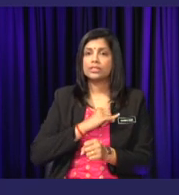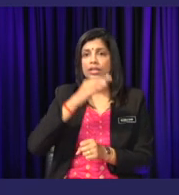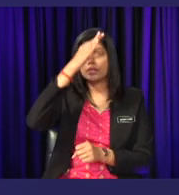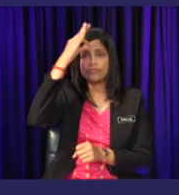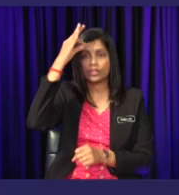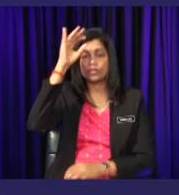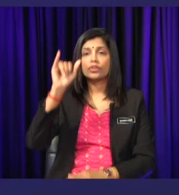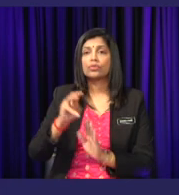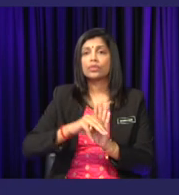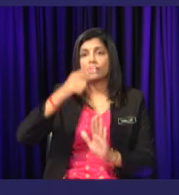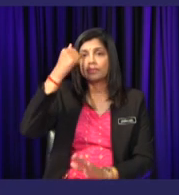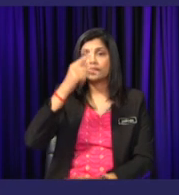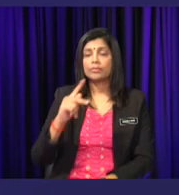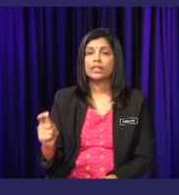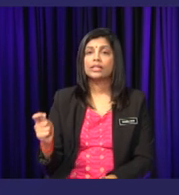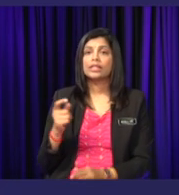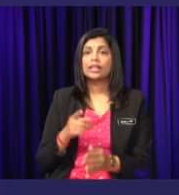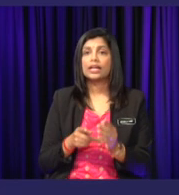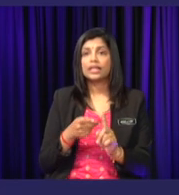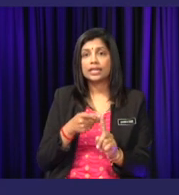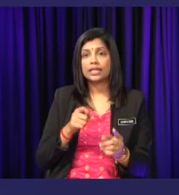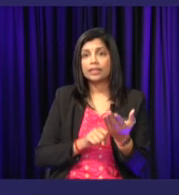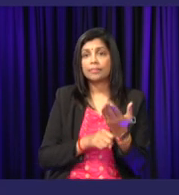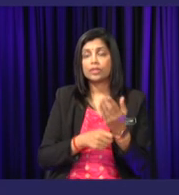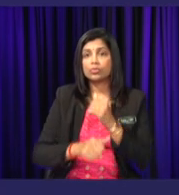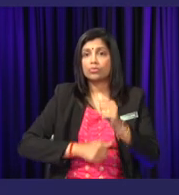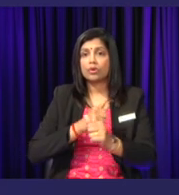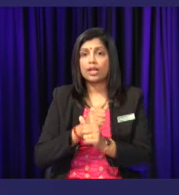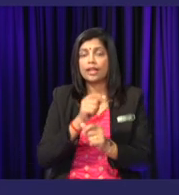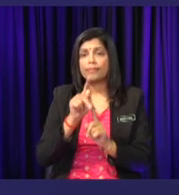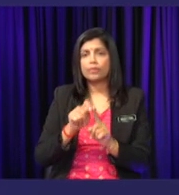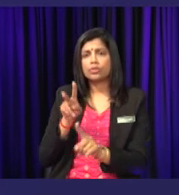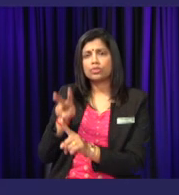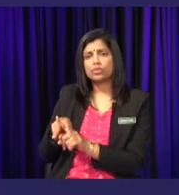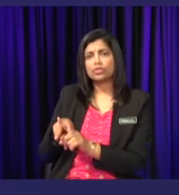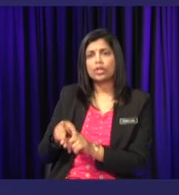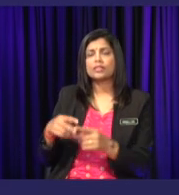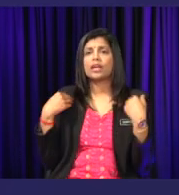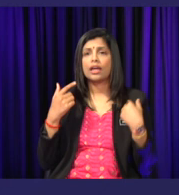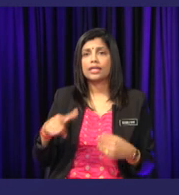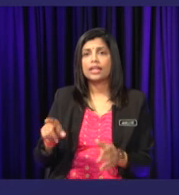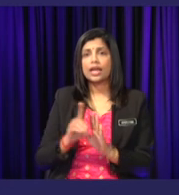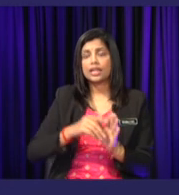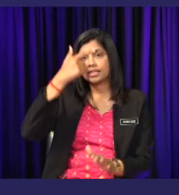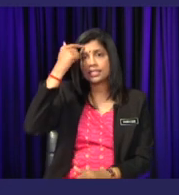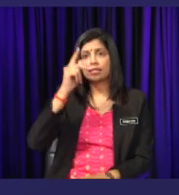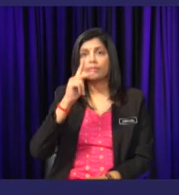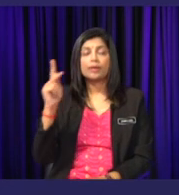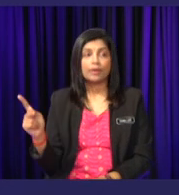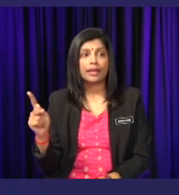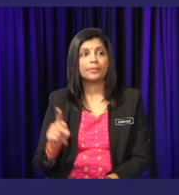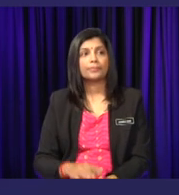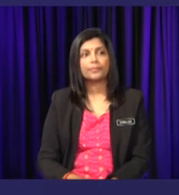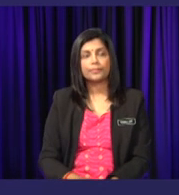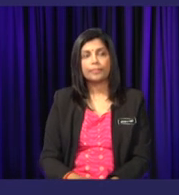menyebabkan tenaga daripada sumber alam tercer adalah disebabkan kalau tadi Afi sebut